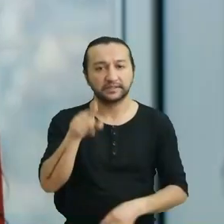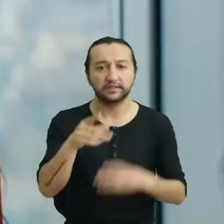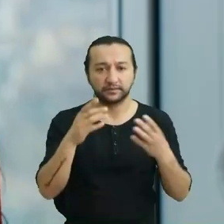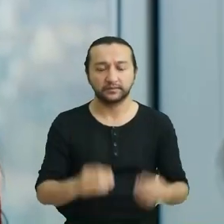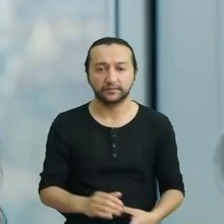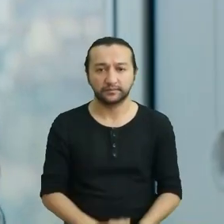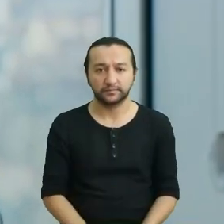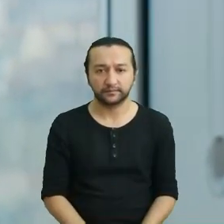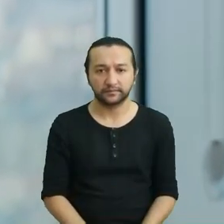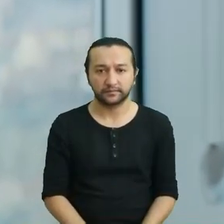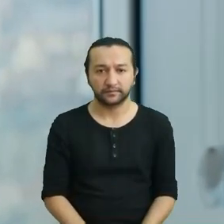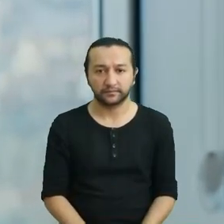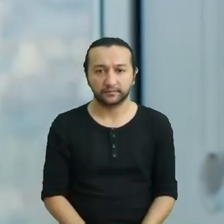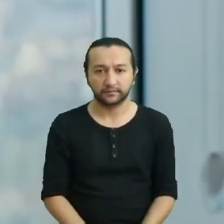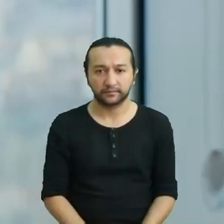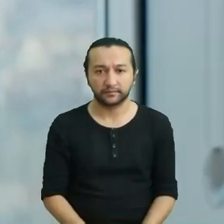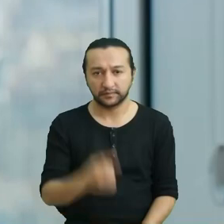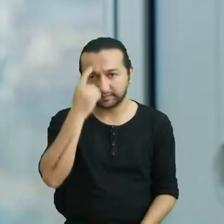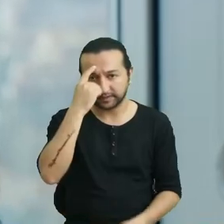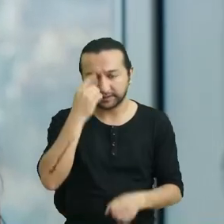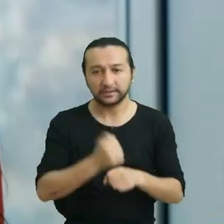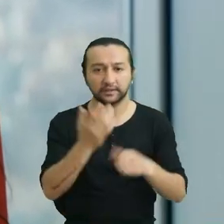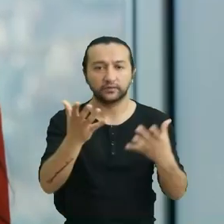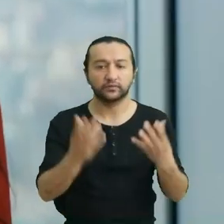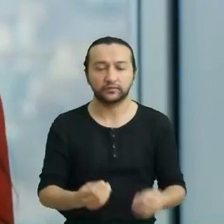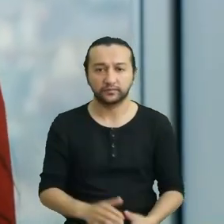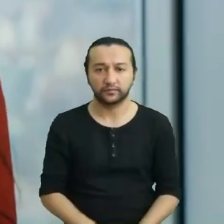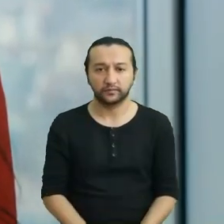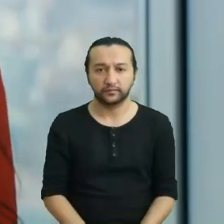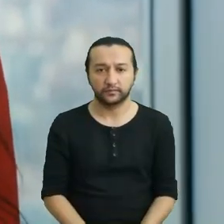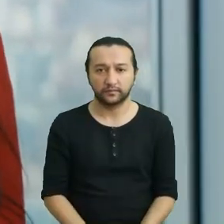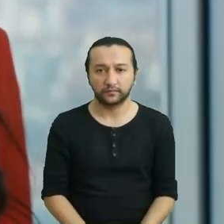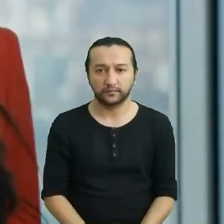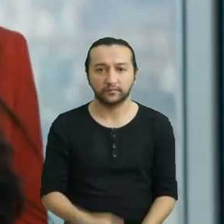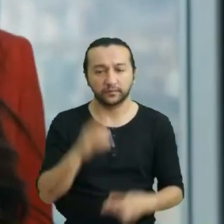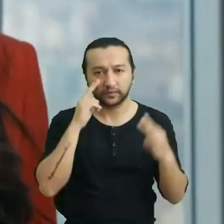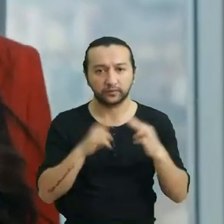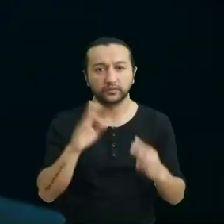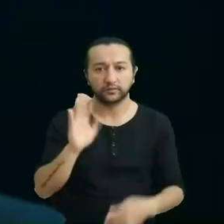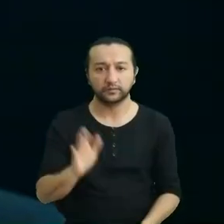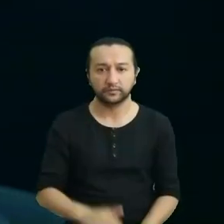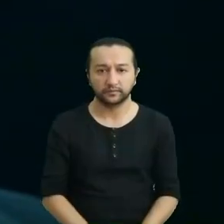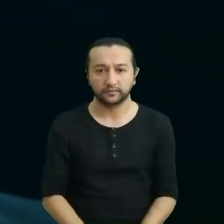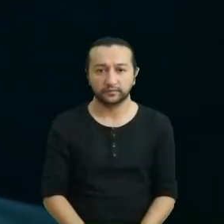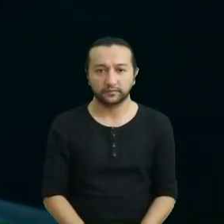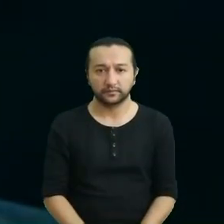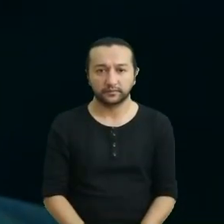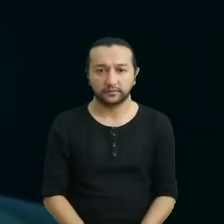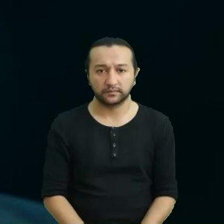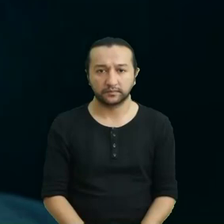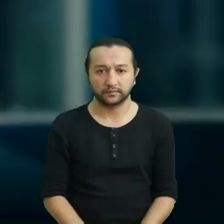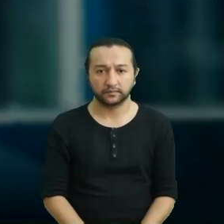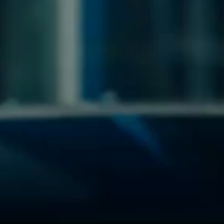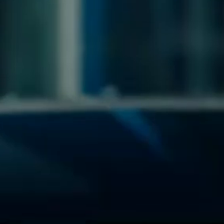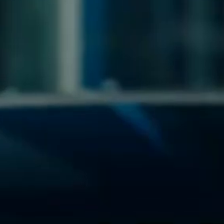Başınız sağ olsun. Görüşürüz. Hamza boğazı düğümlenmiş